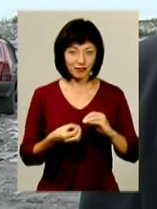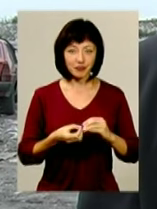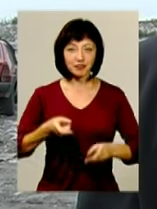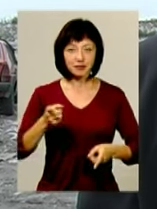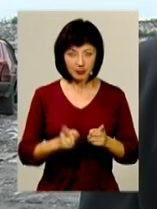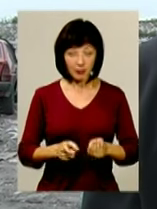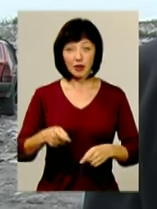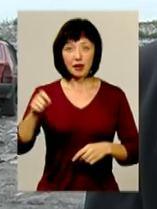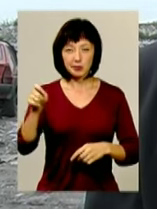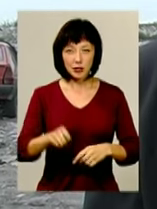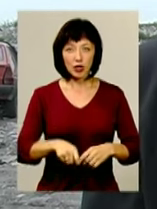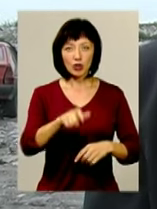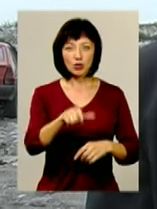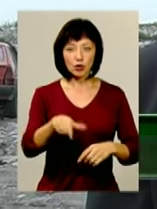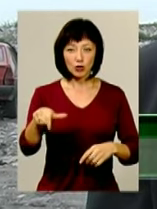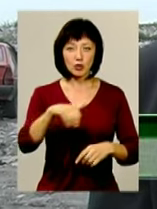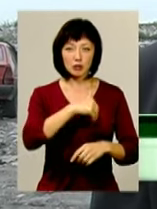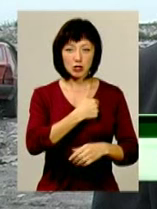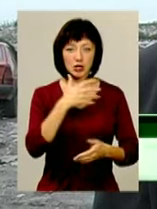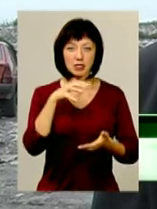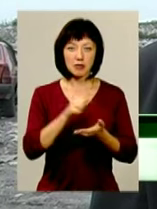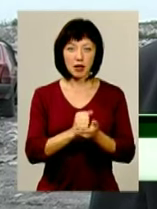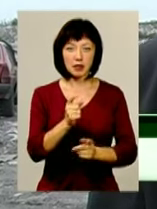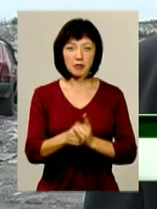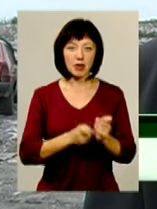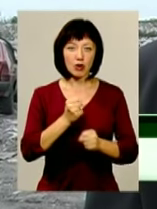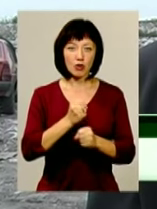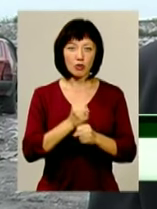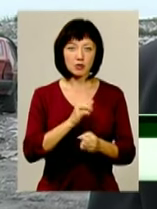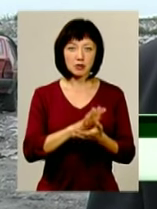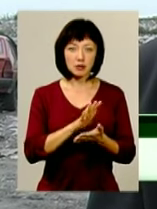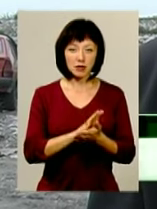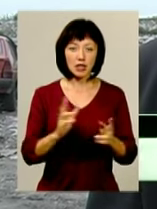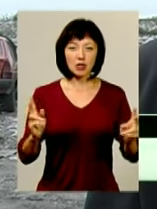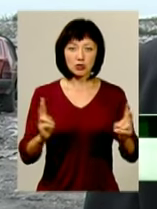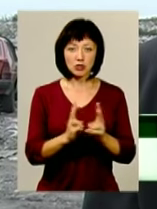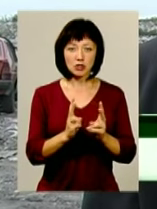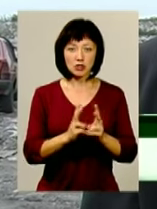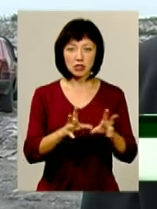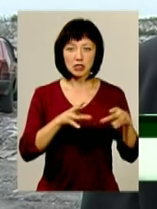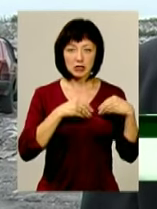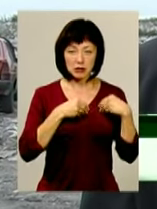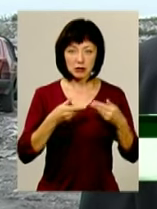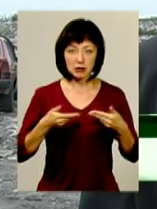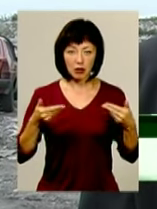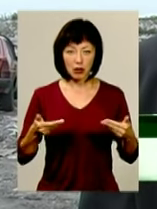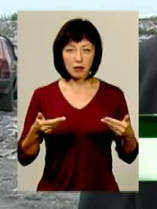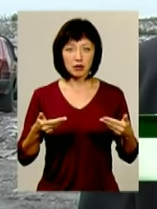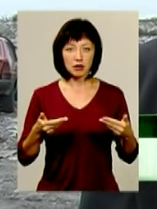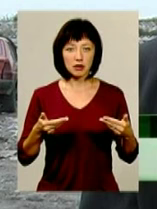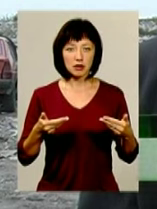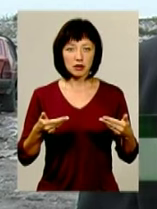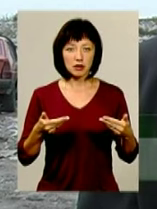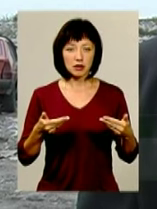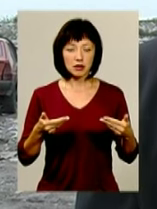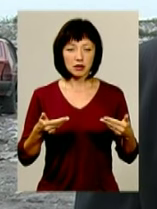які бажають займатися переробкою сміття. Вони зустрічаються з нами, беруть